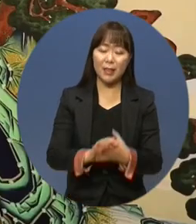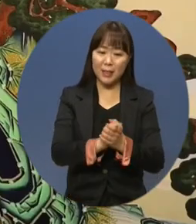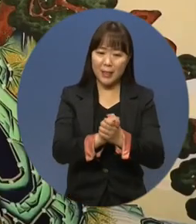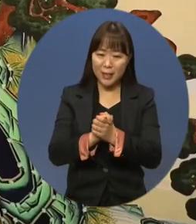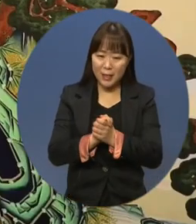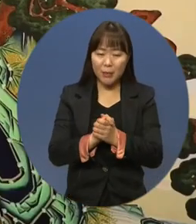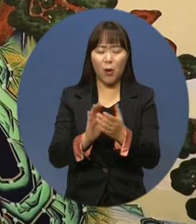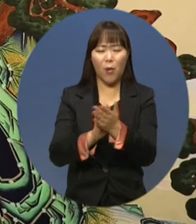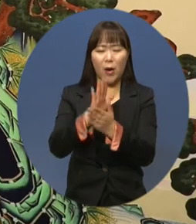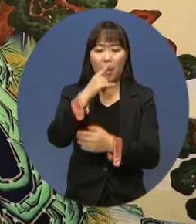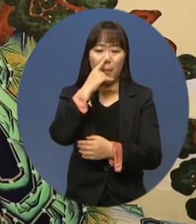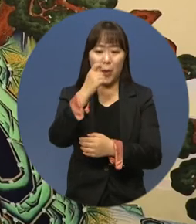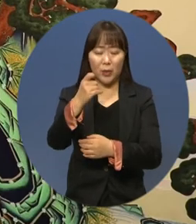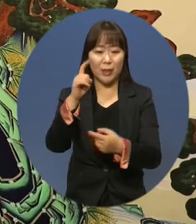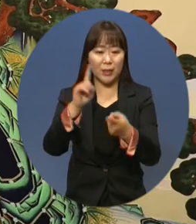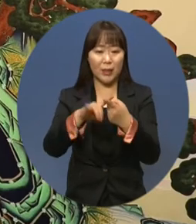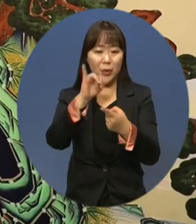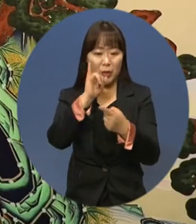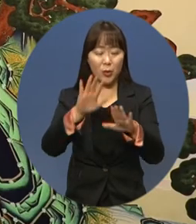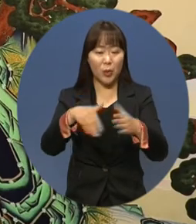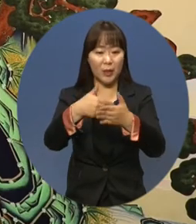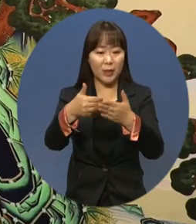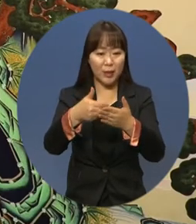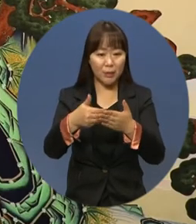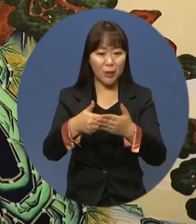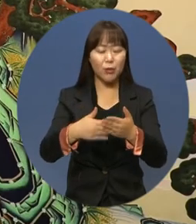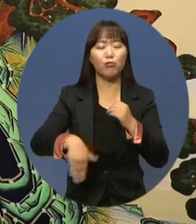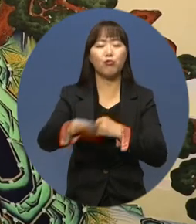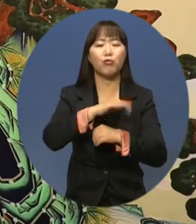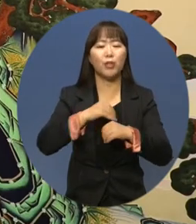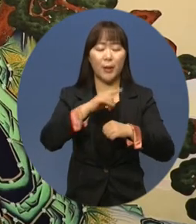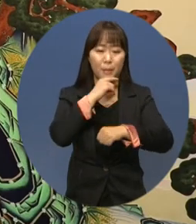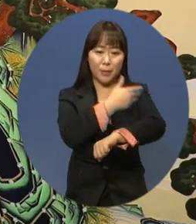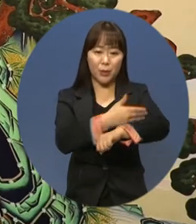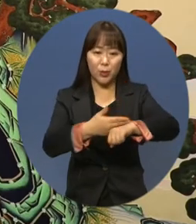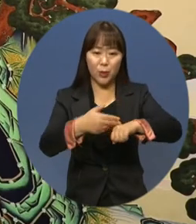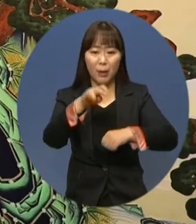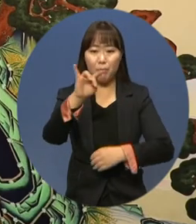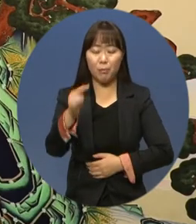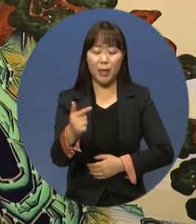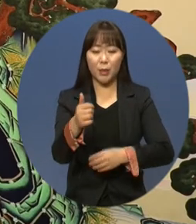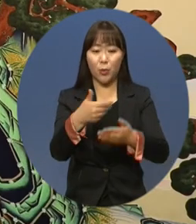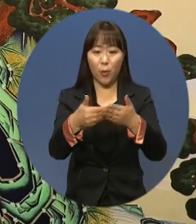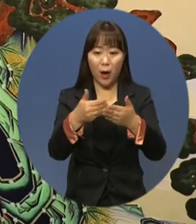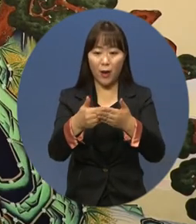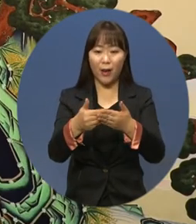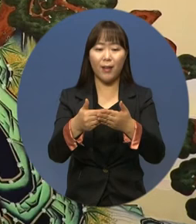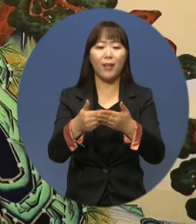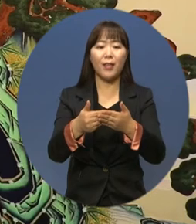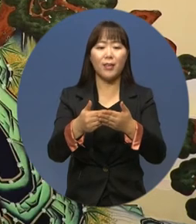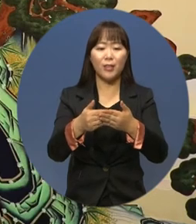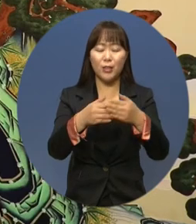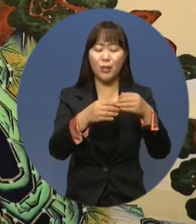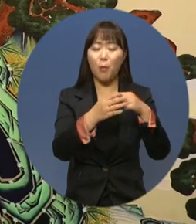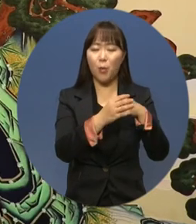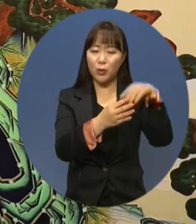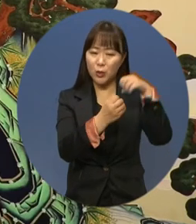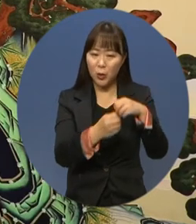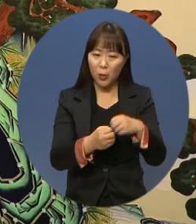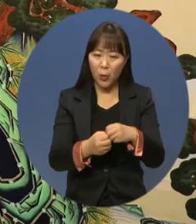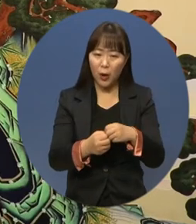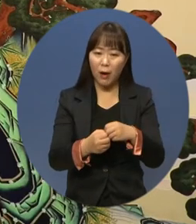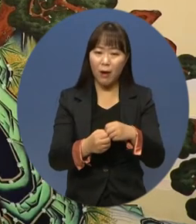친근하면서도 화려한 멋을 되살린 이번 작품들은 우리 민족 그림인 민화의 매개, 전통과 현대를 이어주는